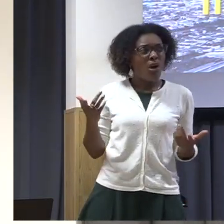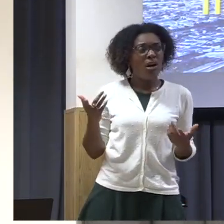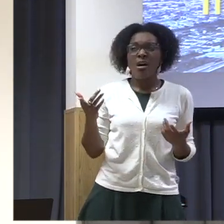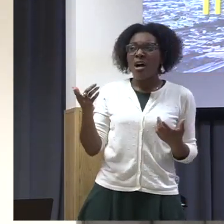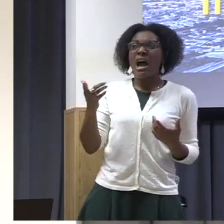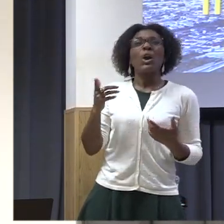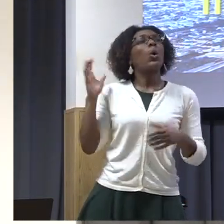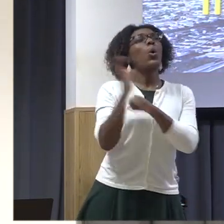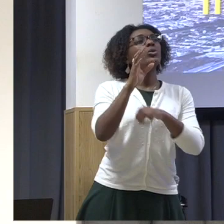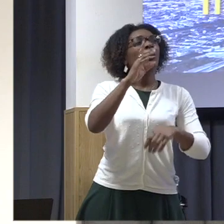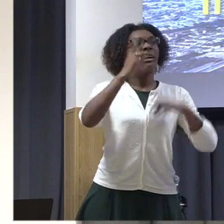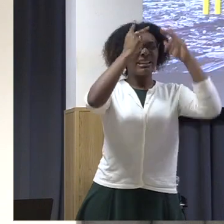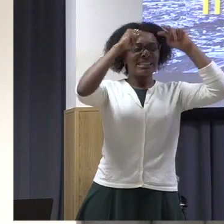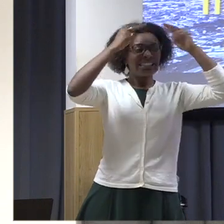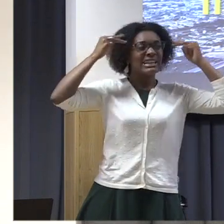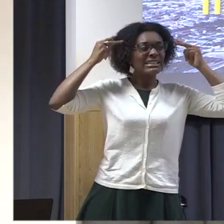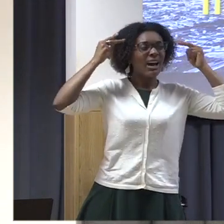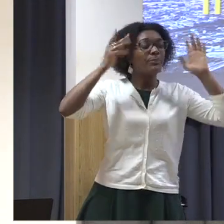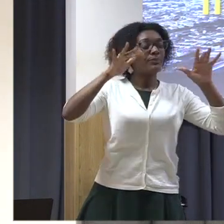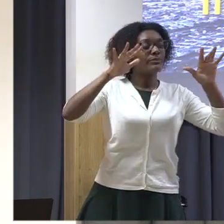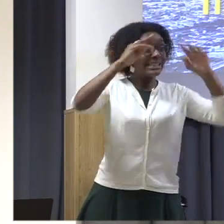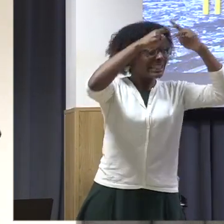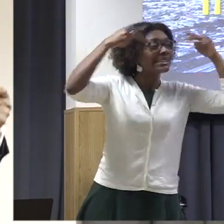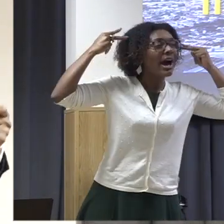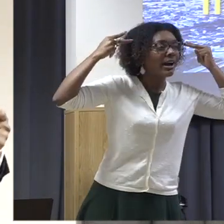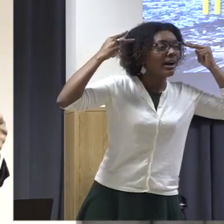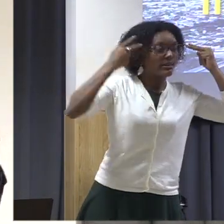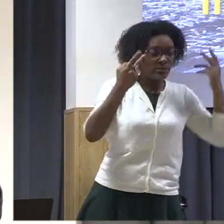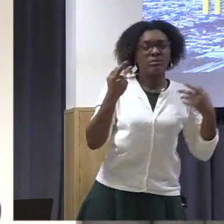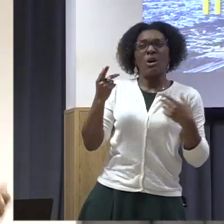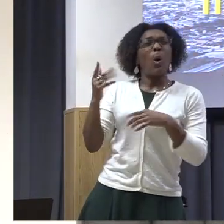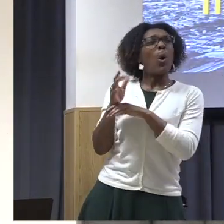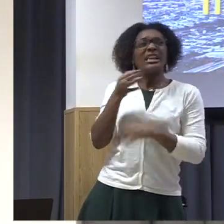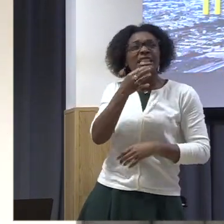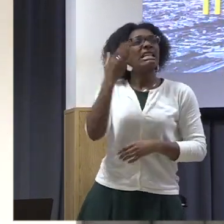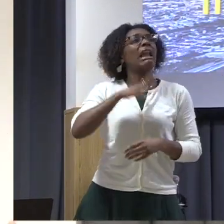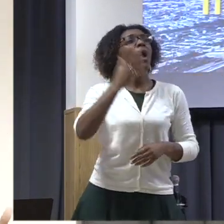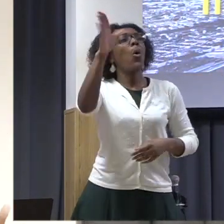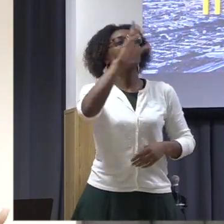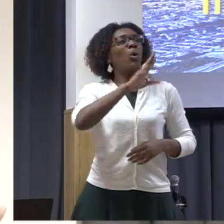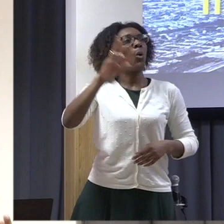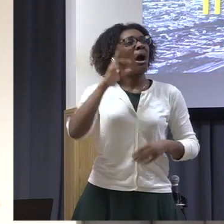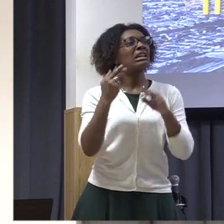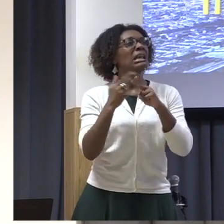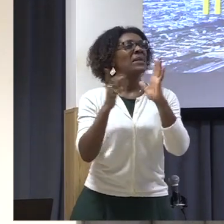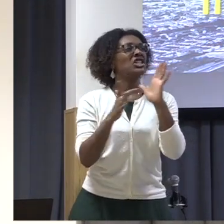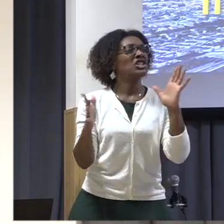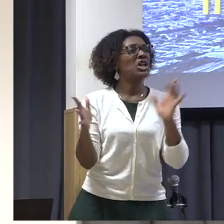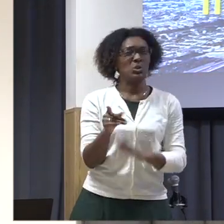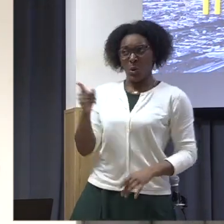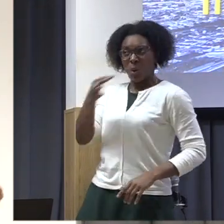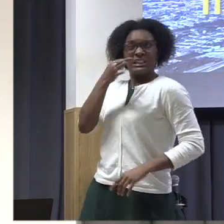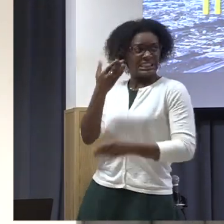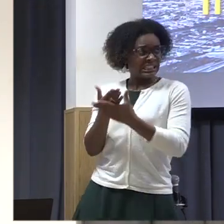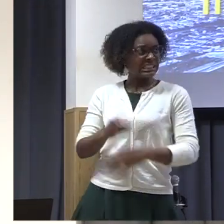des césar dix ans qu'il y ait un autre roi jésus par ses parents il aimait elysées mur la